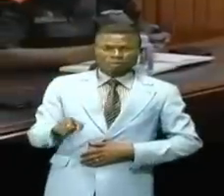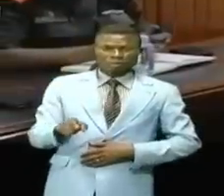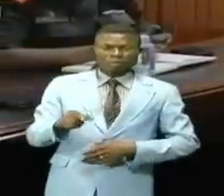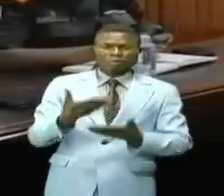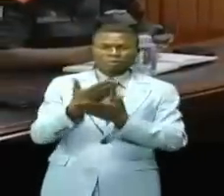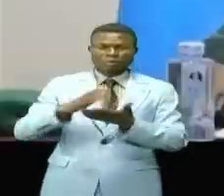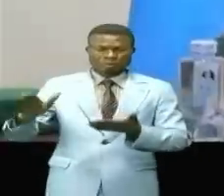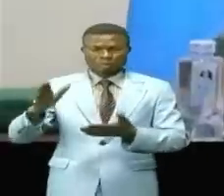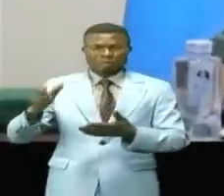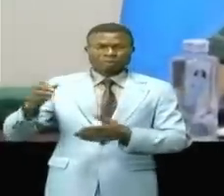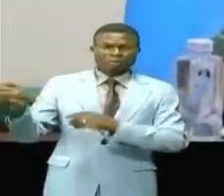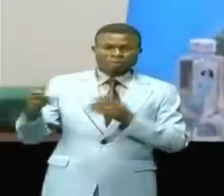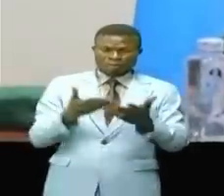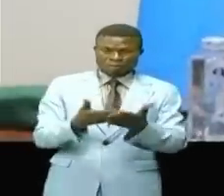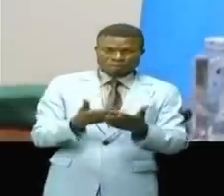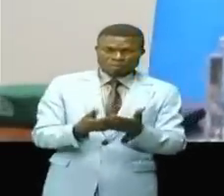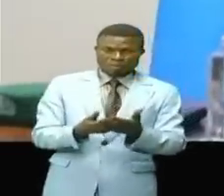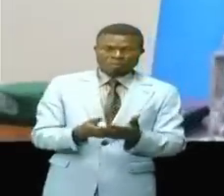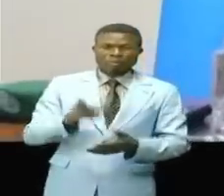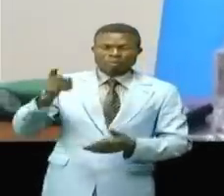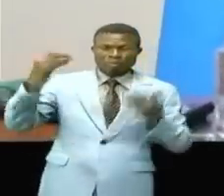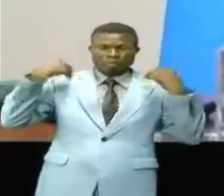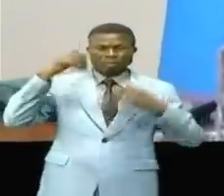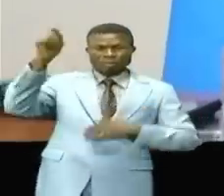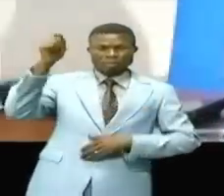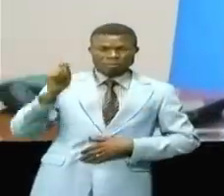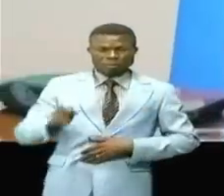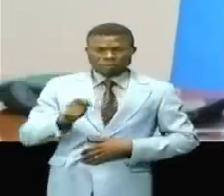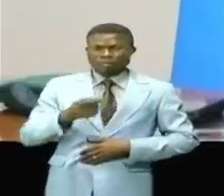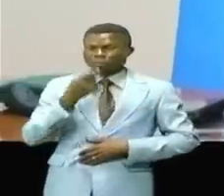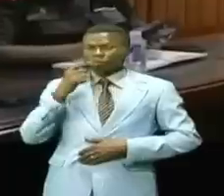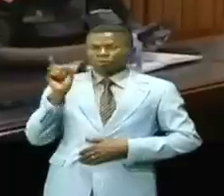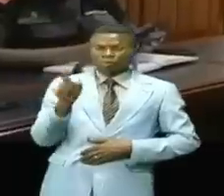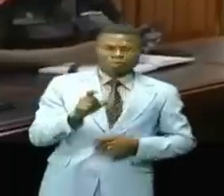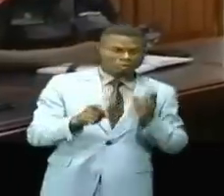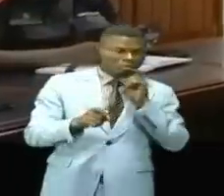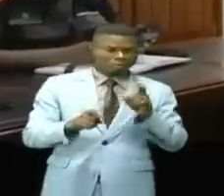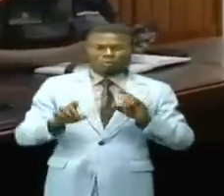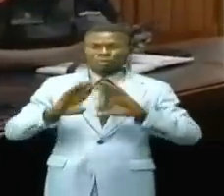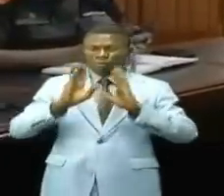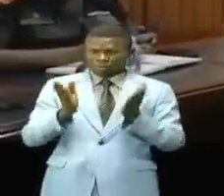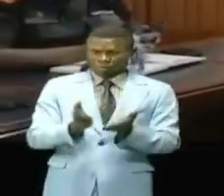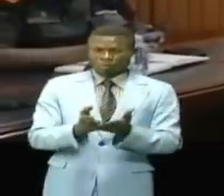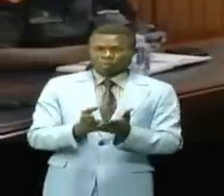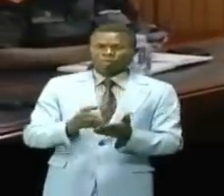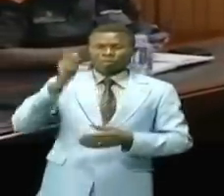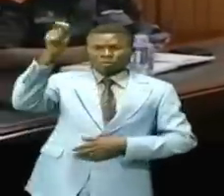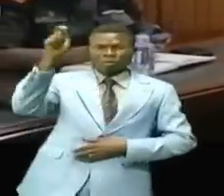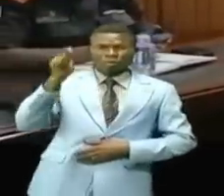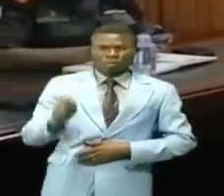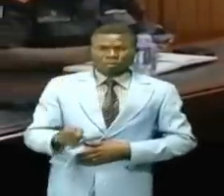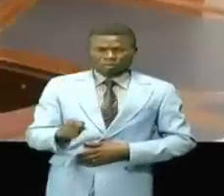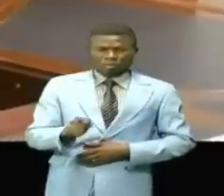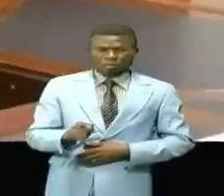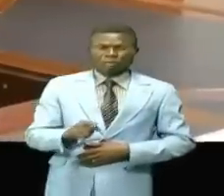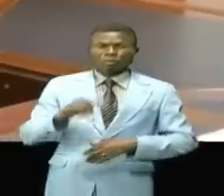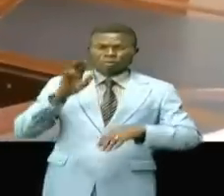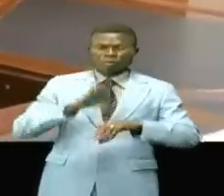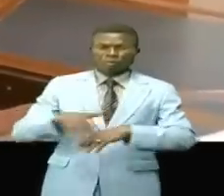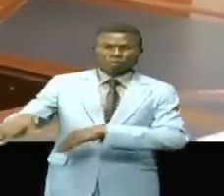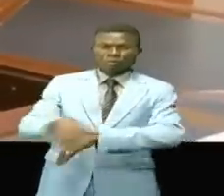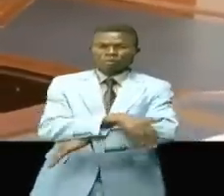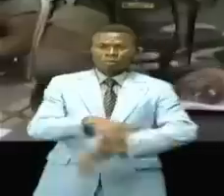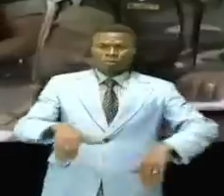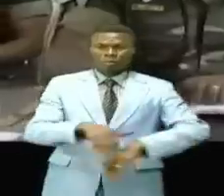zone opérationnelle, Christian Tshiwewe a donné des instructions claires aux hommes des troupes engagés sur la ligne de